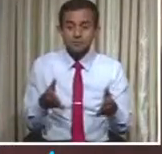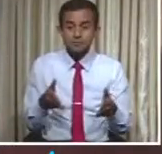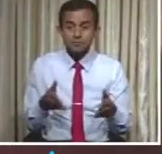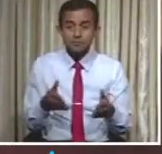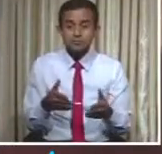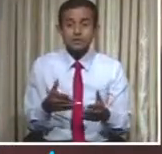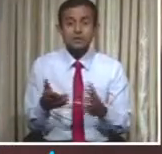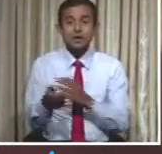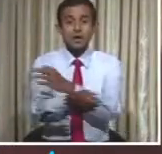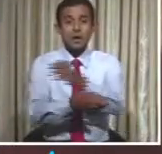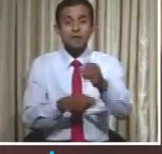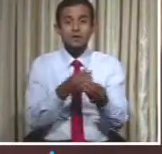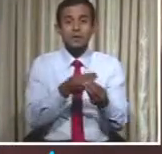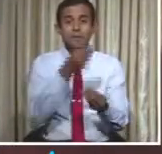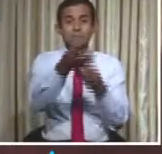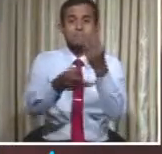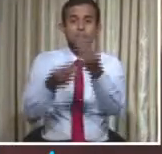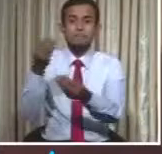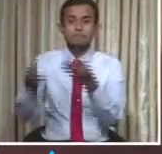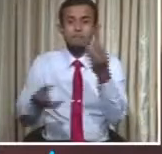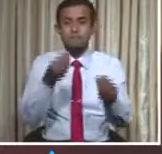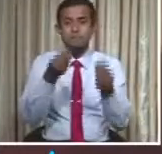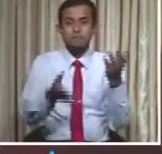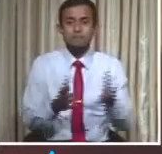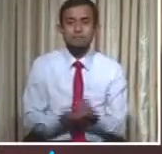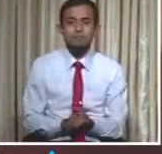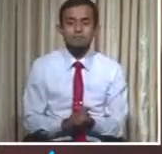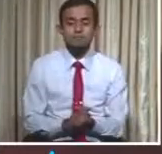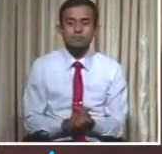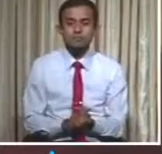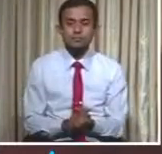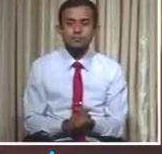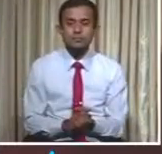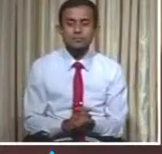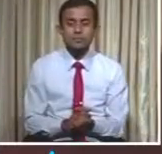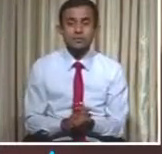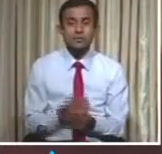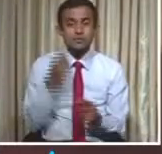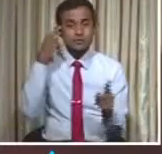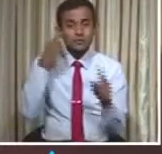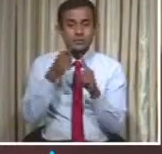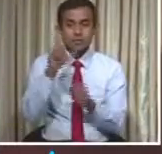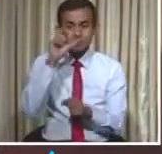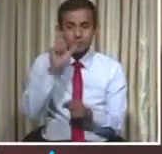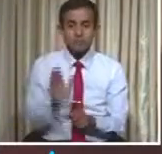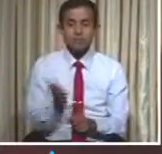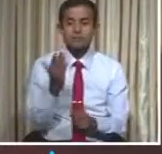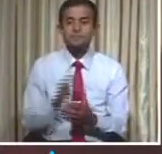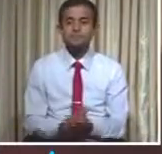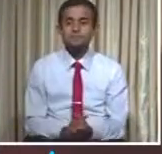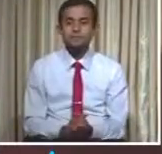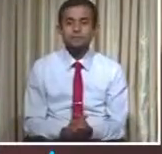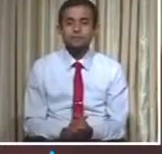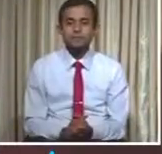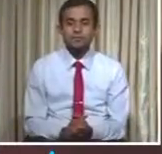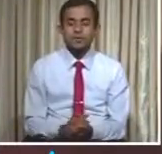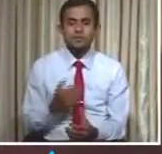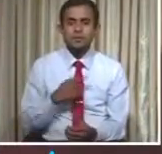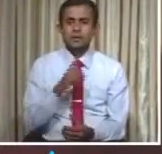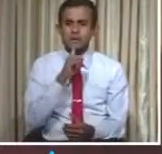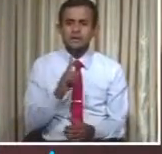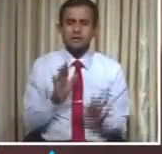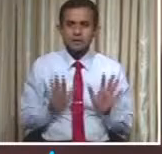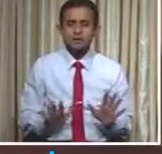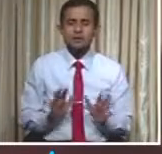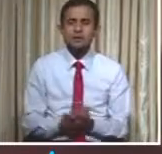ගන්න අස්වැන්න විසරණය වෙන්නේ ජනතාව අතරට පාරිභෝගිකයන් අතරට. ඒ නිසා ඒ කාරණය පිළිබඳව අවධානය යොමු කරන්න ඕනේ. ඒ වගේම මම කියමින් හිටියේ